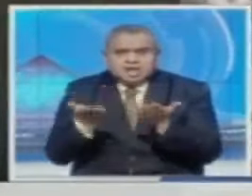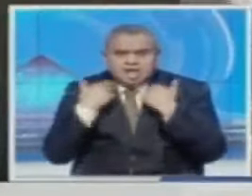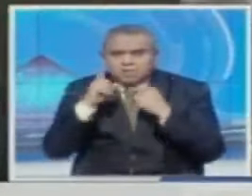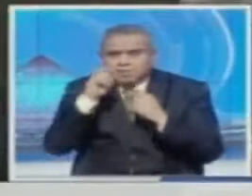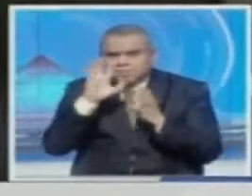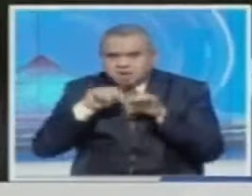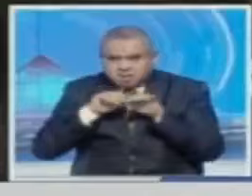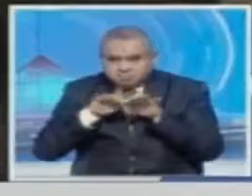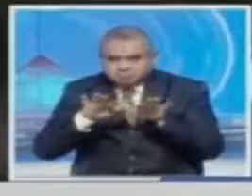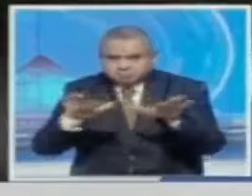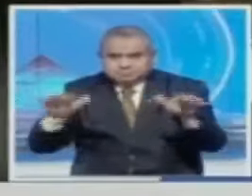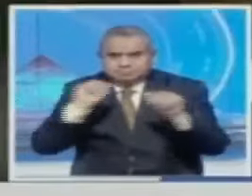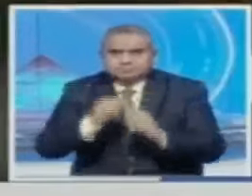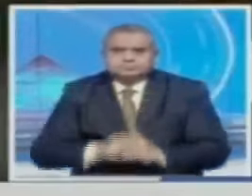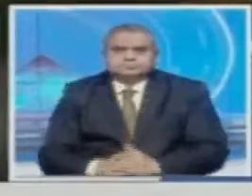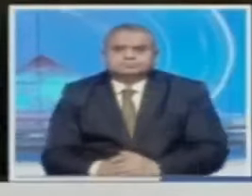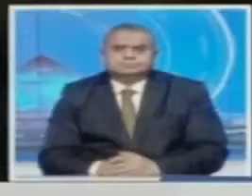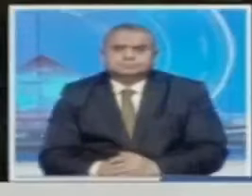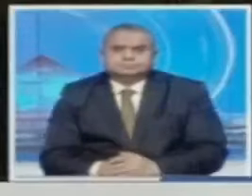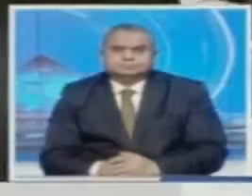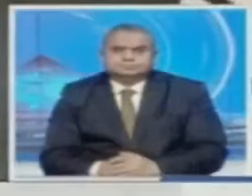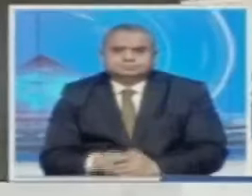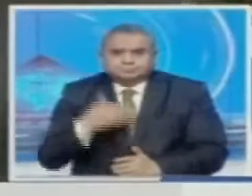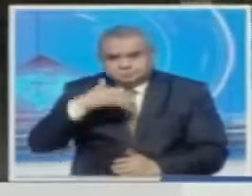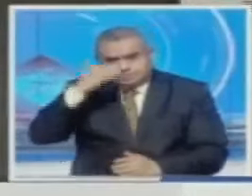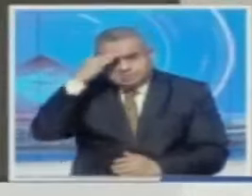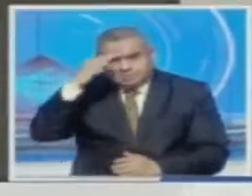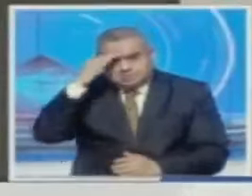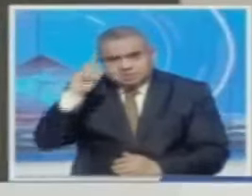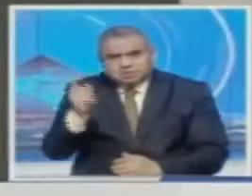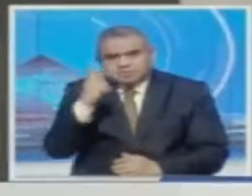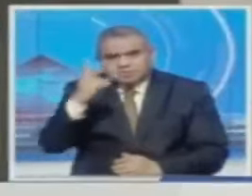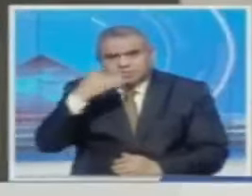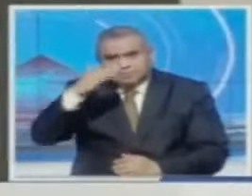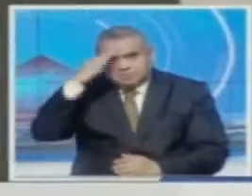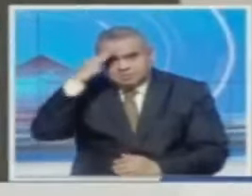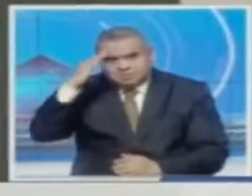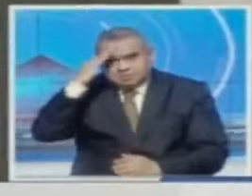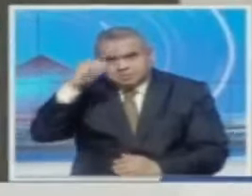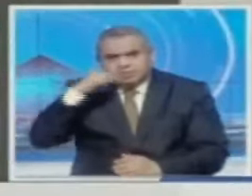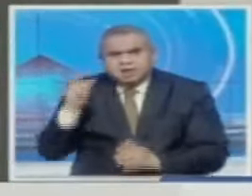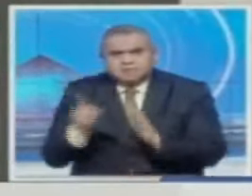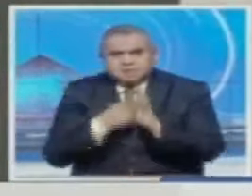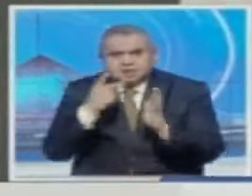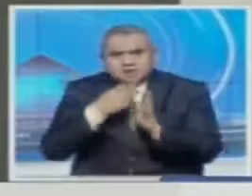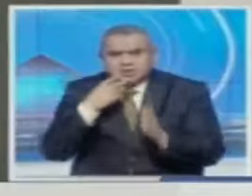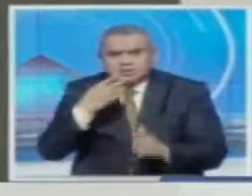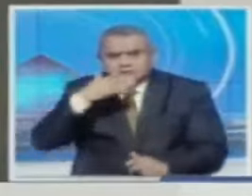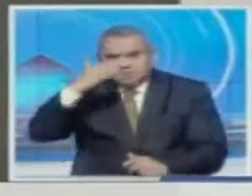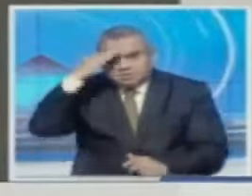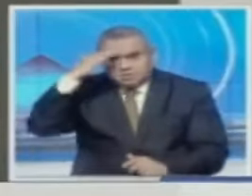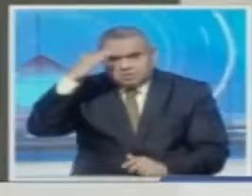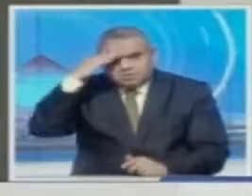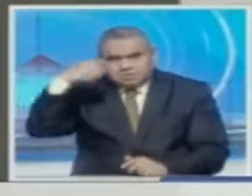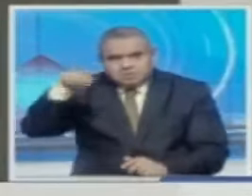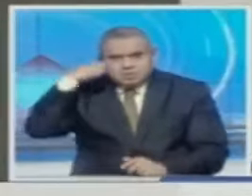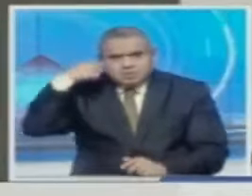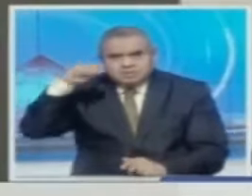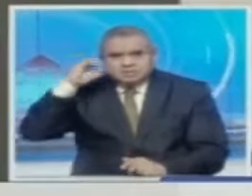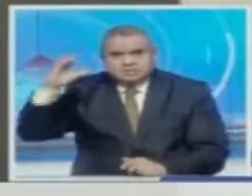الله أكبر الله أكبر. هذا مصر حرة أبية. تحياتي للرئيس عبد